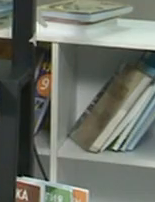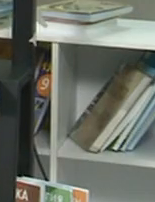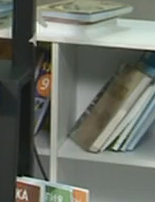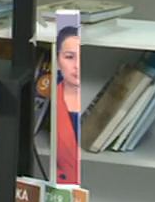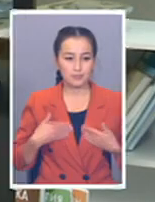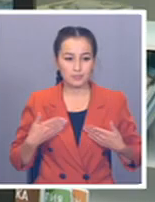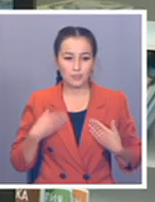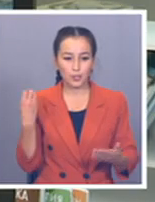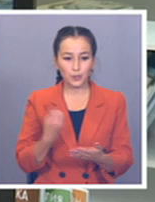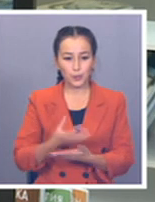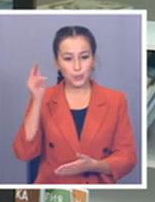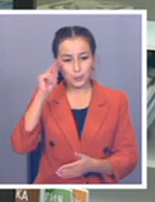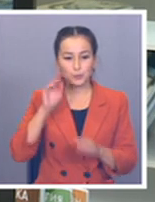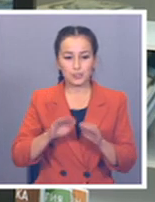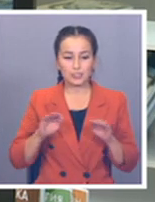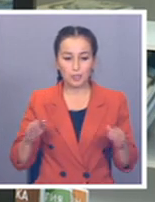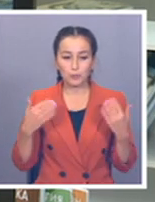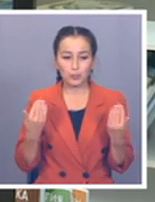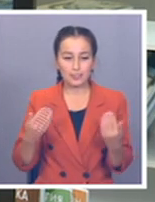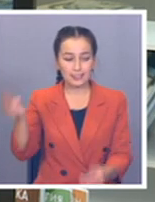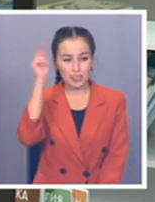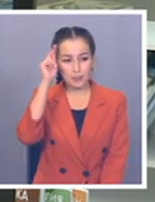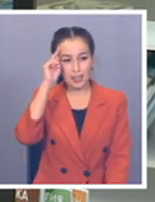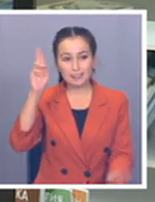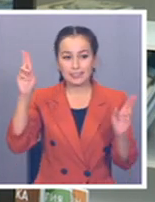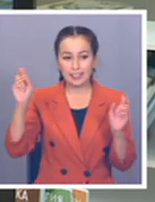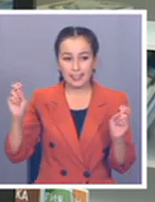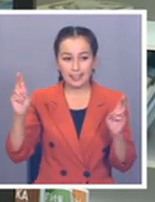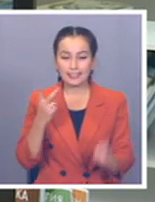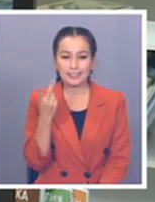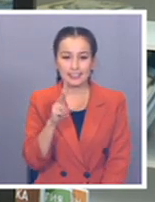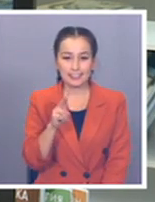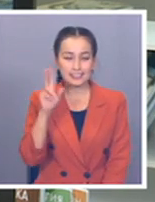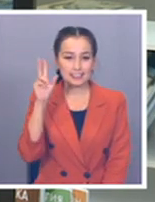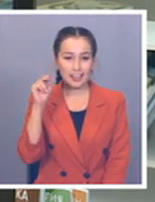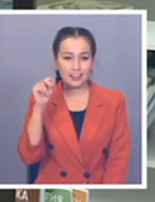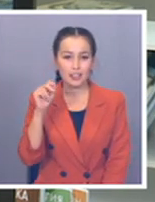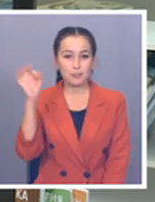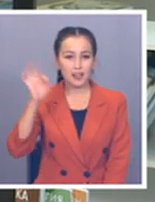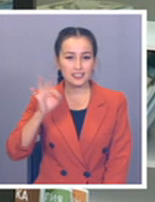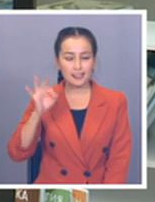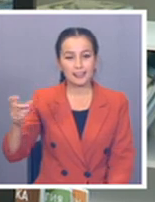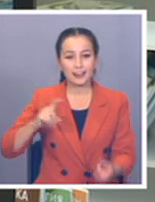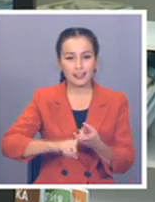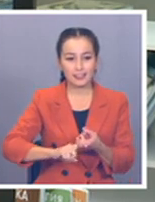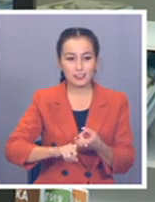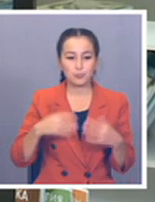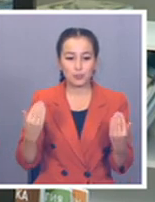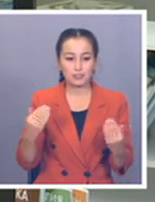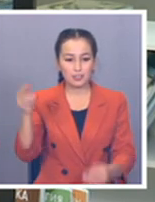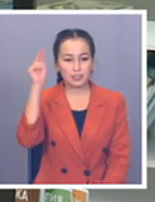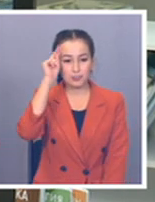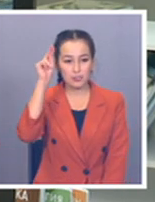Сәлеметсіздеріме, құрметті оқушылар! Бүгінгі сабағымыздың тақырыбы екі санның проценттік қатынасы. Бүгінгі сабақта